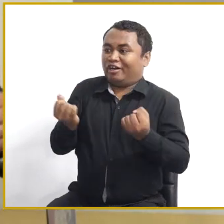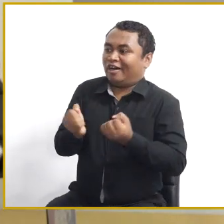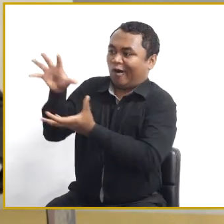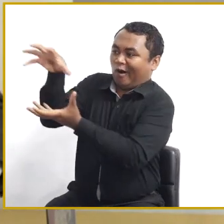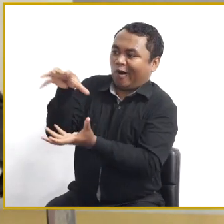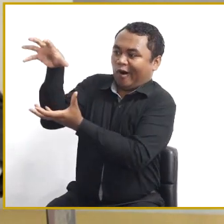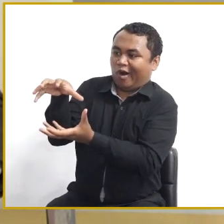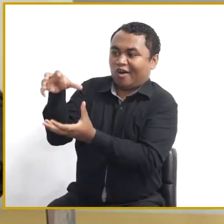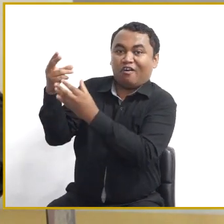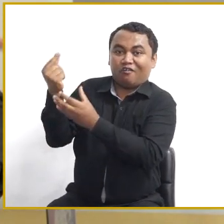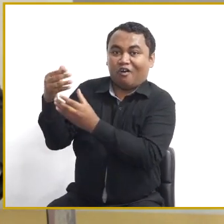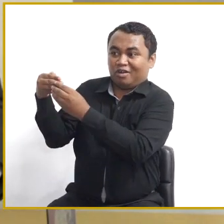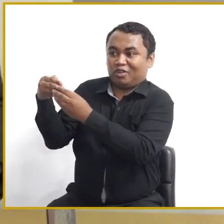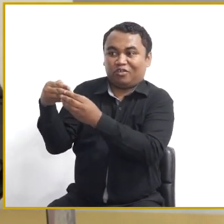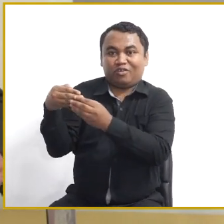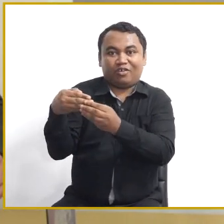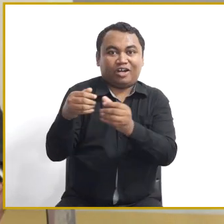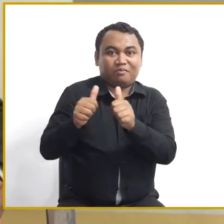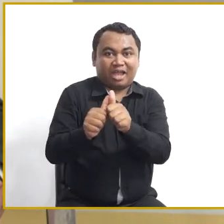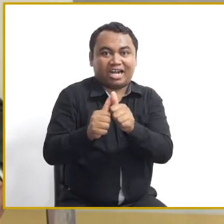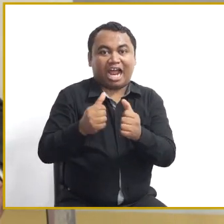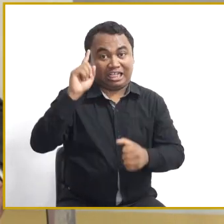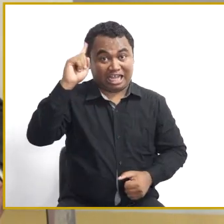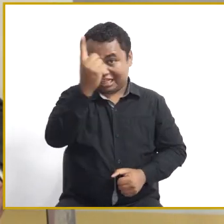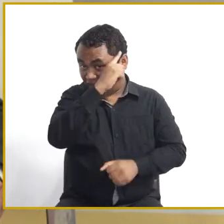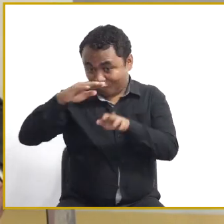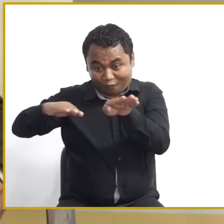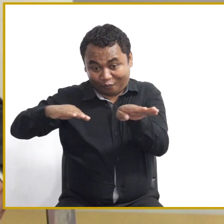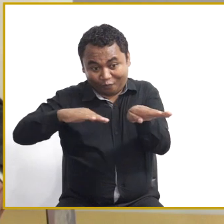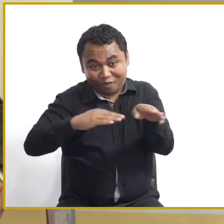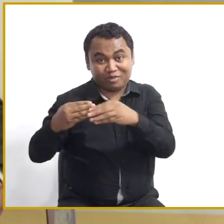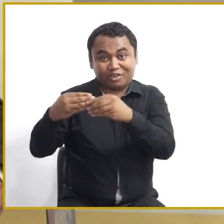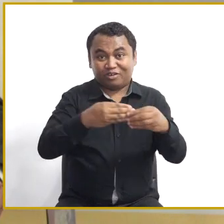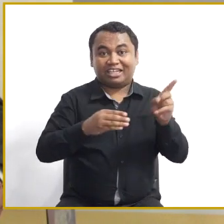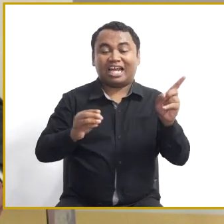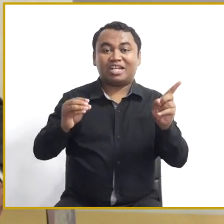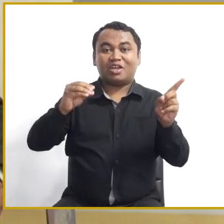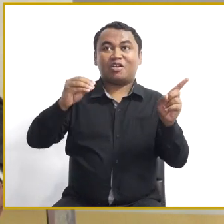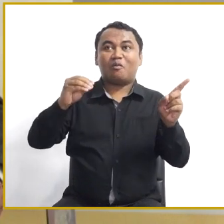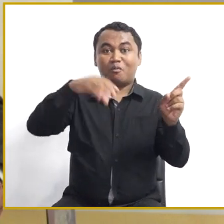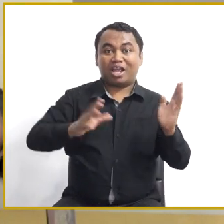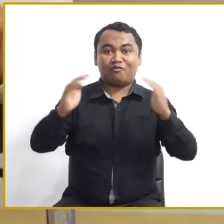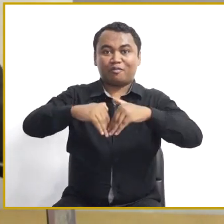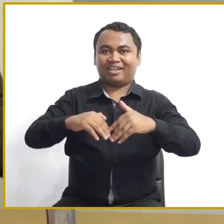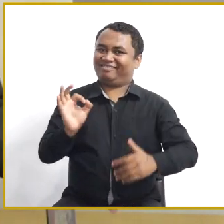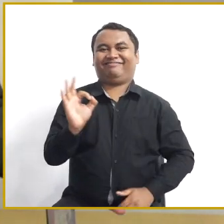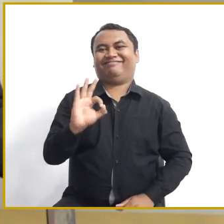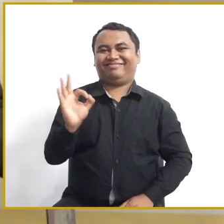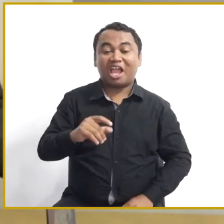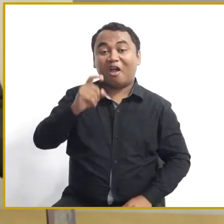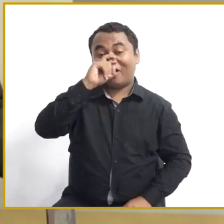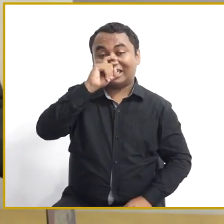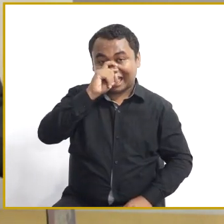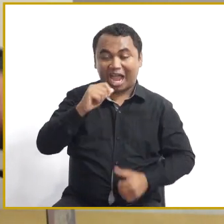amin'ny niaraka tamin'ny gendarme naterina tao amin'ny banque centrale. Tsy nisy an'izany fa faksany